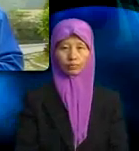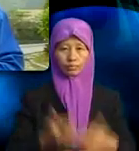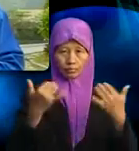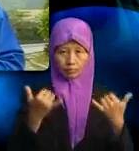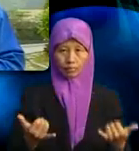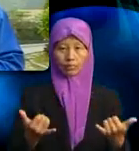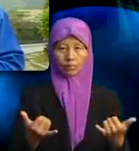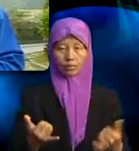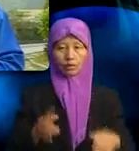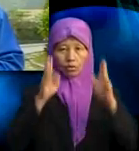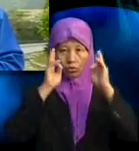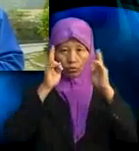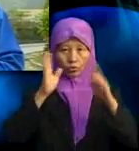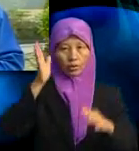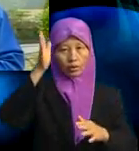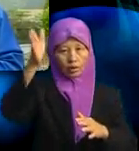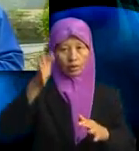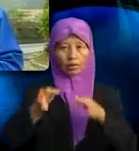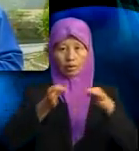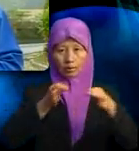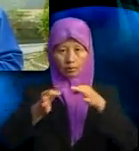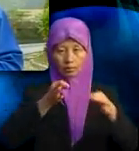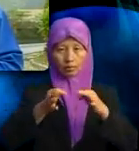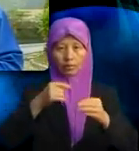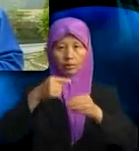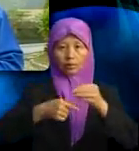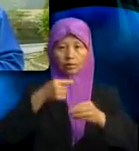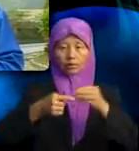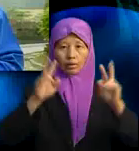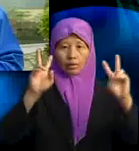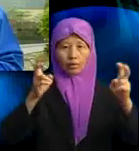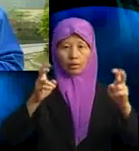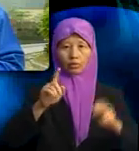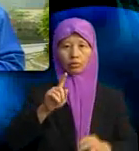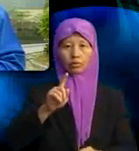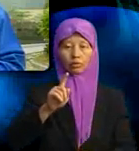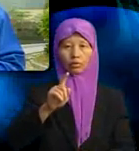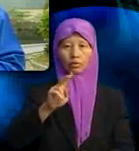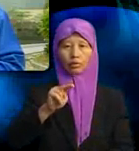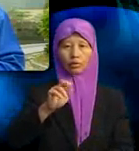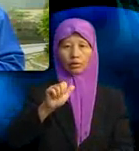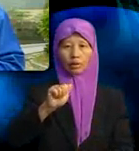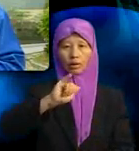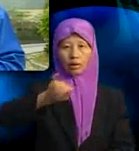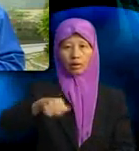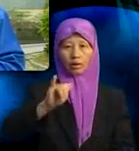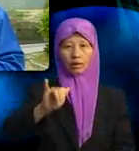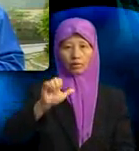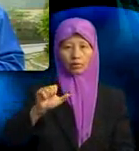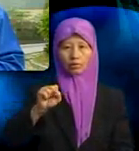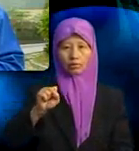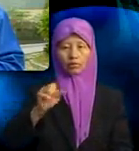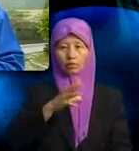adik-adik, dalam episod kali ini, Ustaz akan menerangkan bab najis, jenis-jenisnya